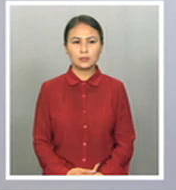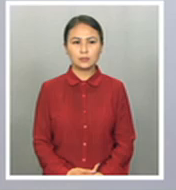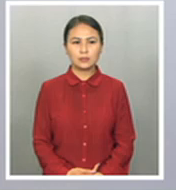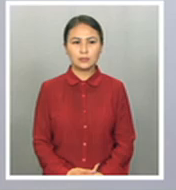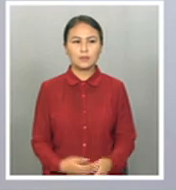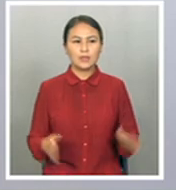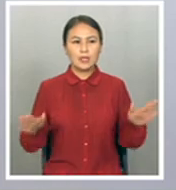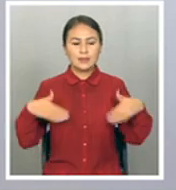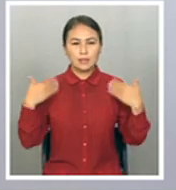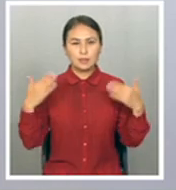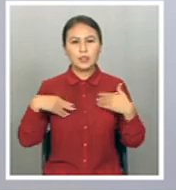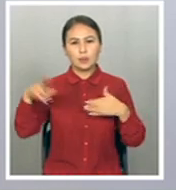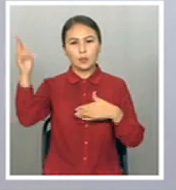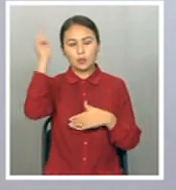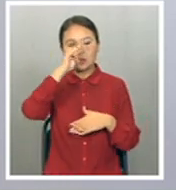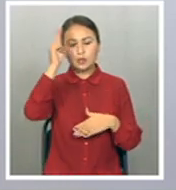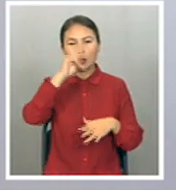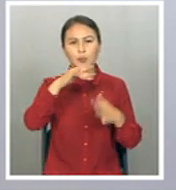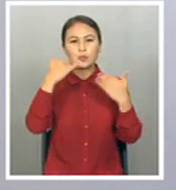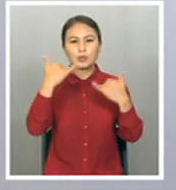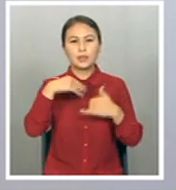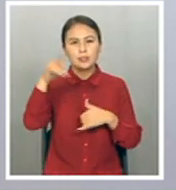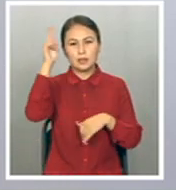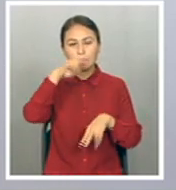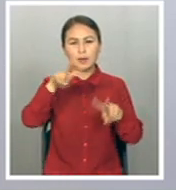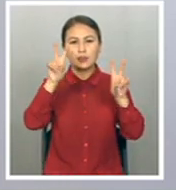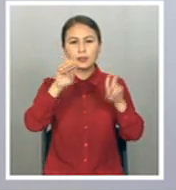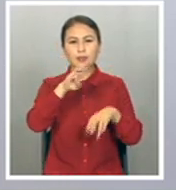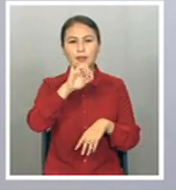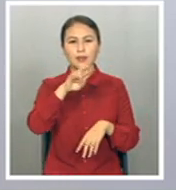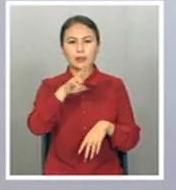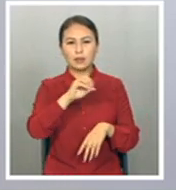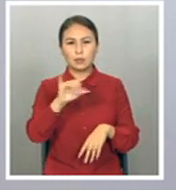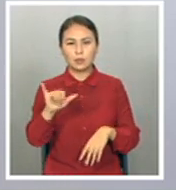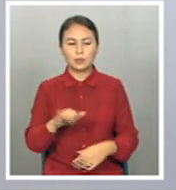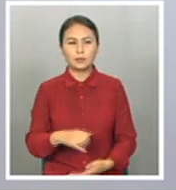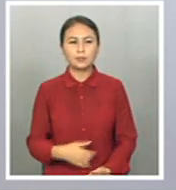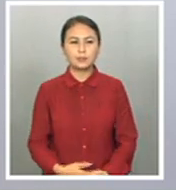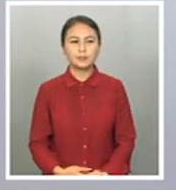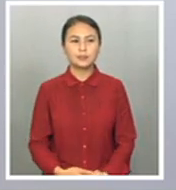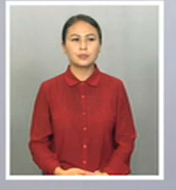Сәлеметсіздер ме, оқушылар? Бүгінгі сабағымыздың тақырыбы – теңдеу.